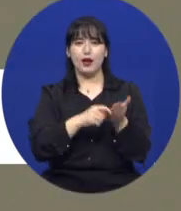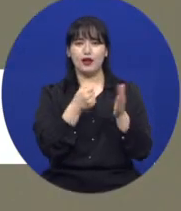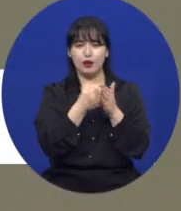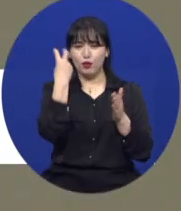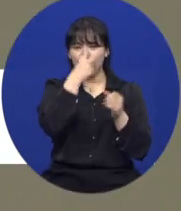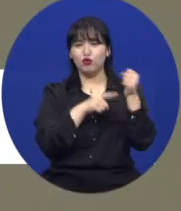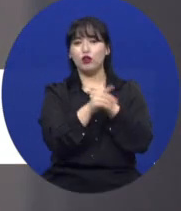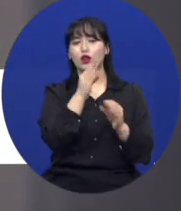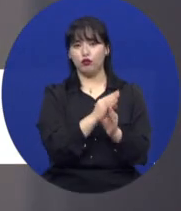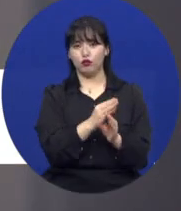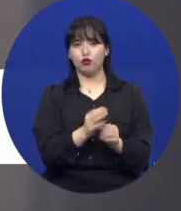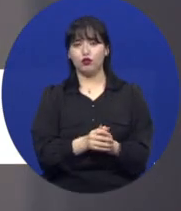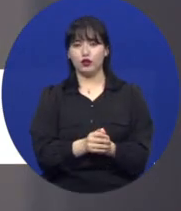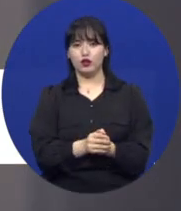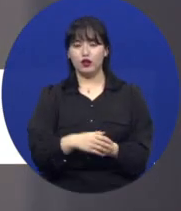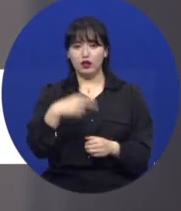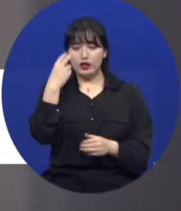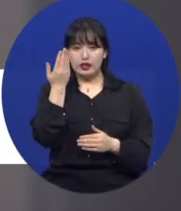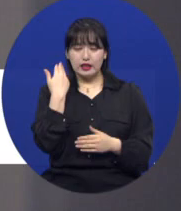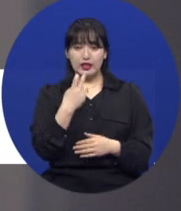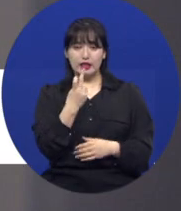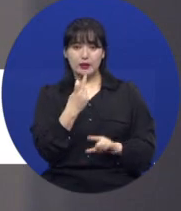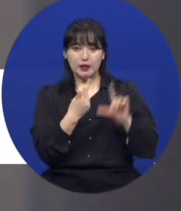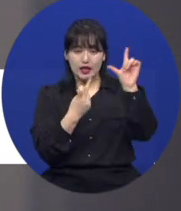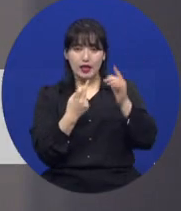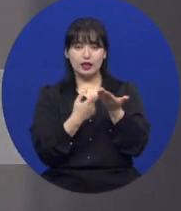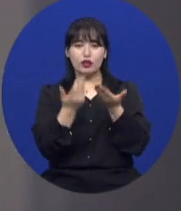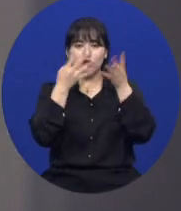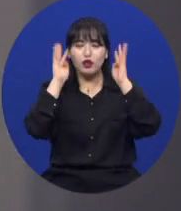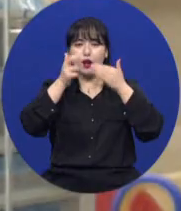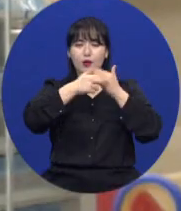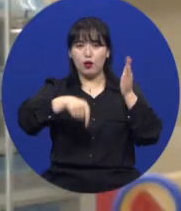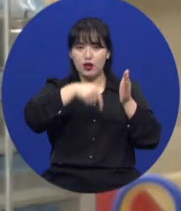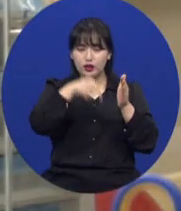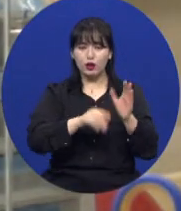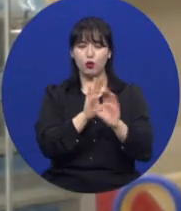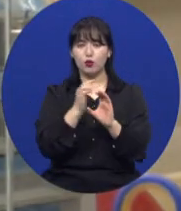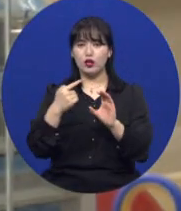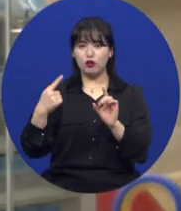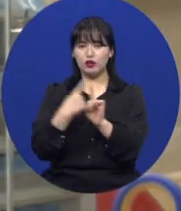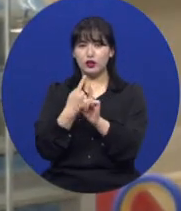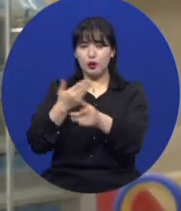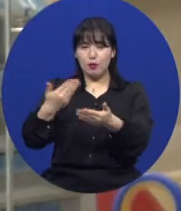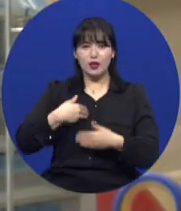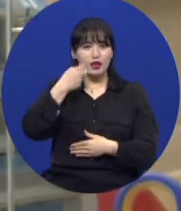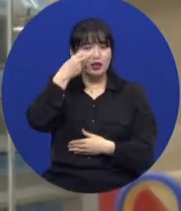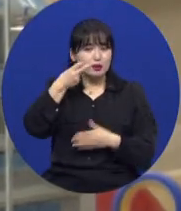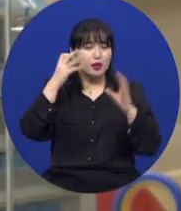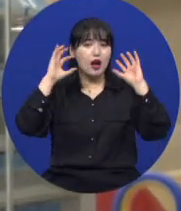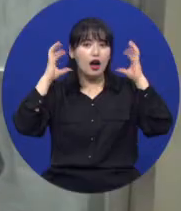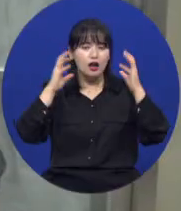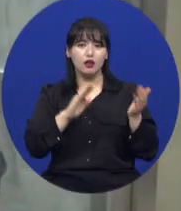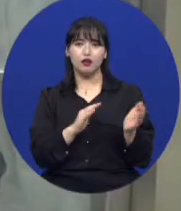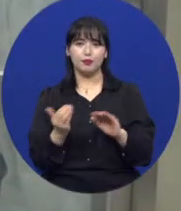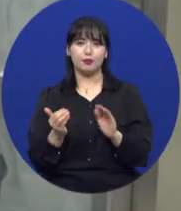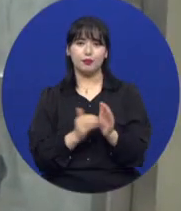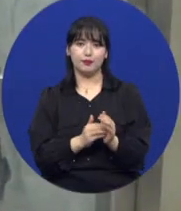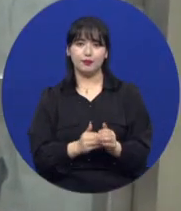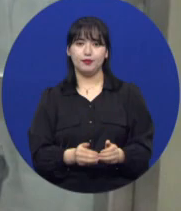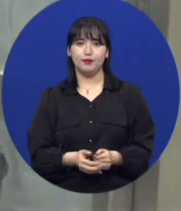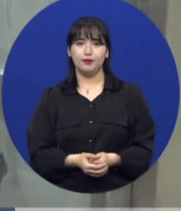있습니다 지난달 12일 제주대 병원에서 크론 아이구 치료를 받던 12개월 영화가 숨졌습니다